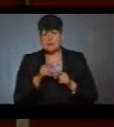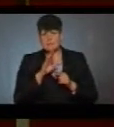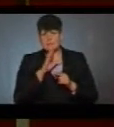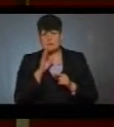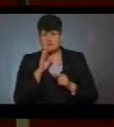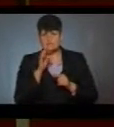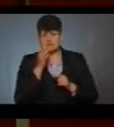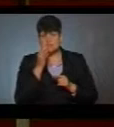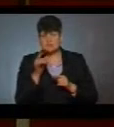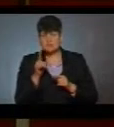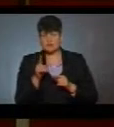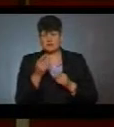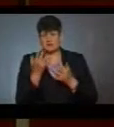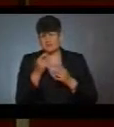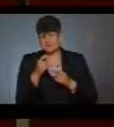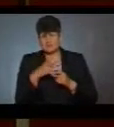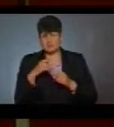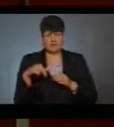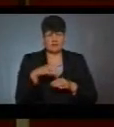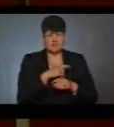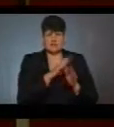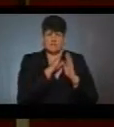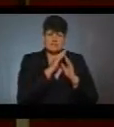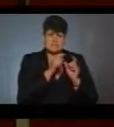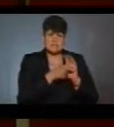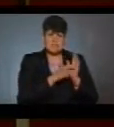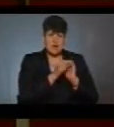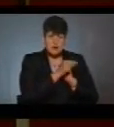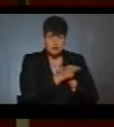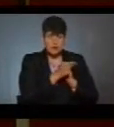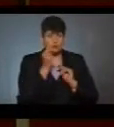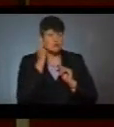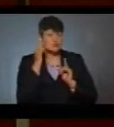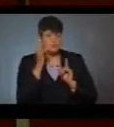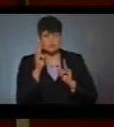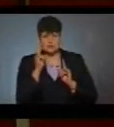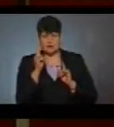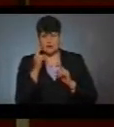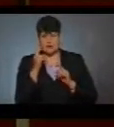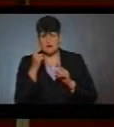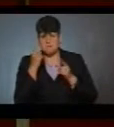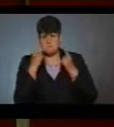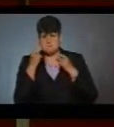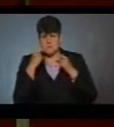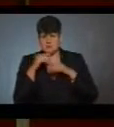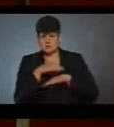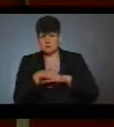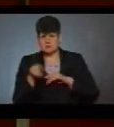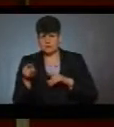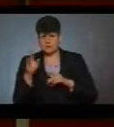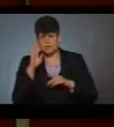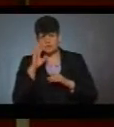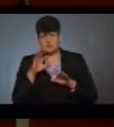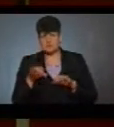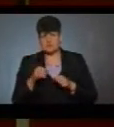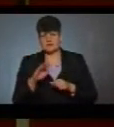розповіла поліцейським, що вона на декілька хвилин вийшла до спальні. За якийсь час почула, що дитина плаче на подвір'ї. Хлопчика госпіталізували до